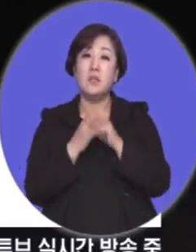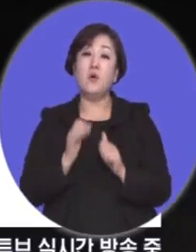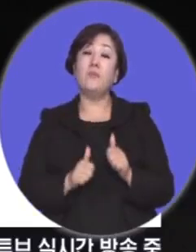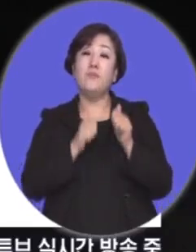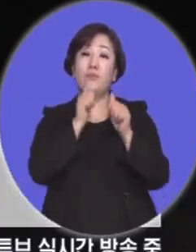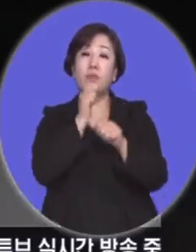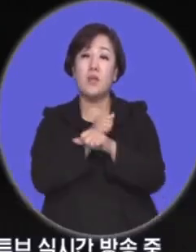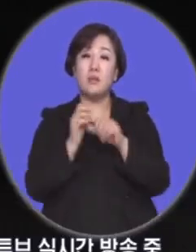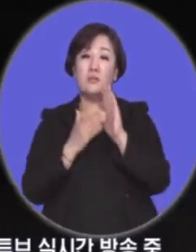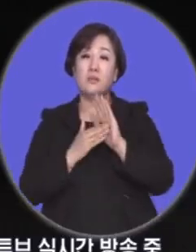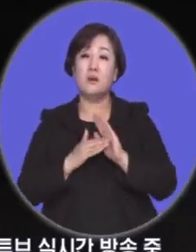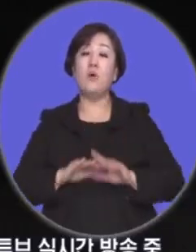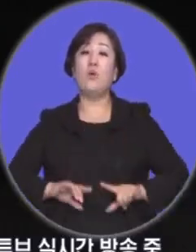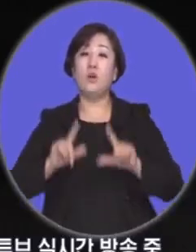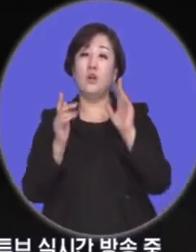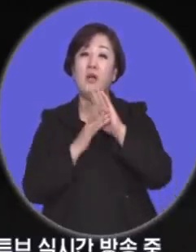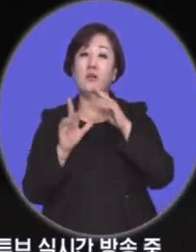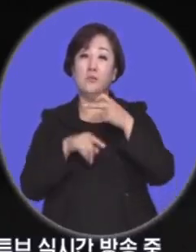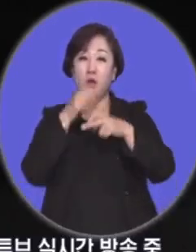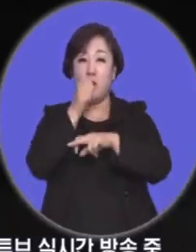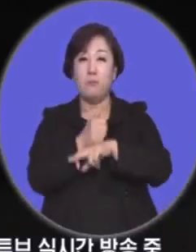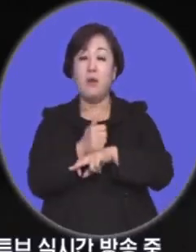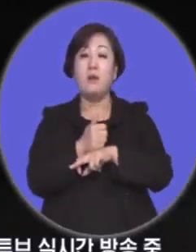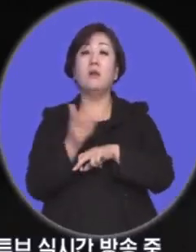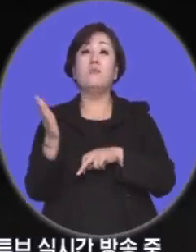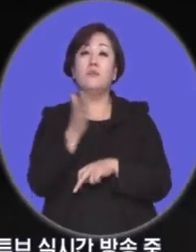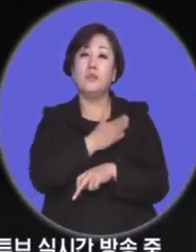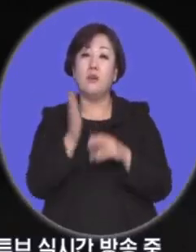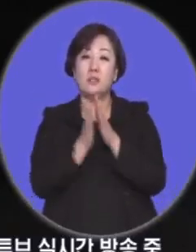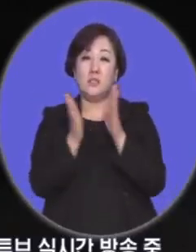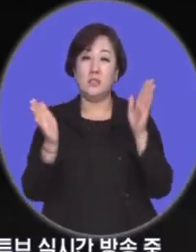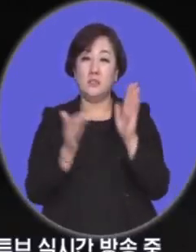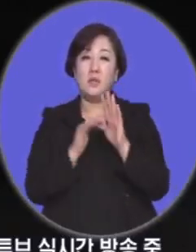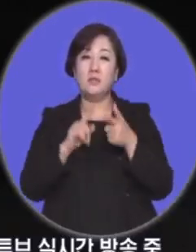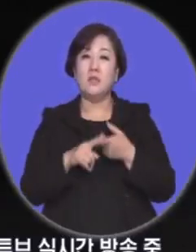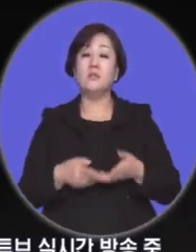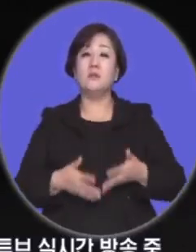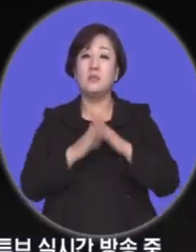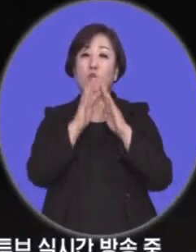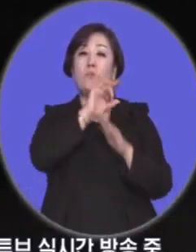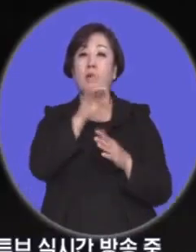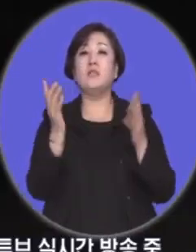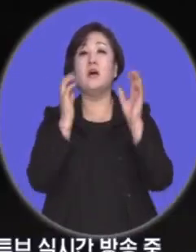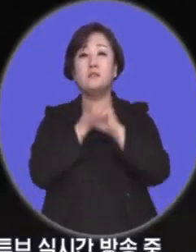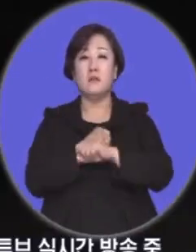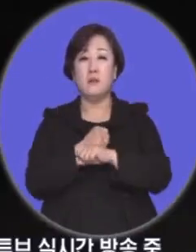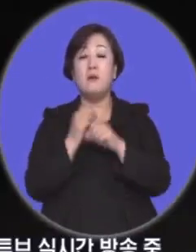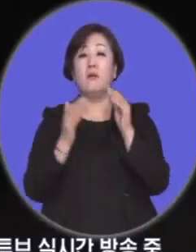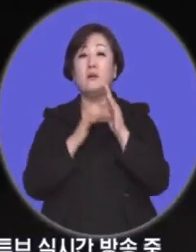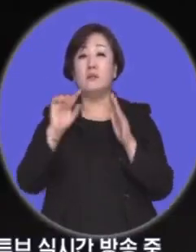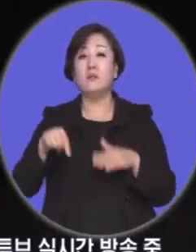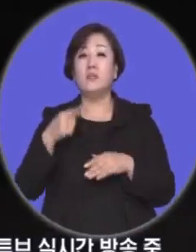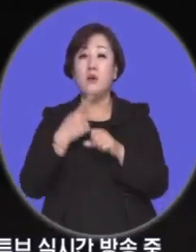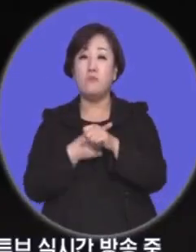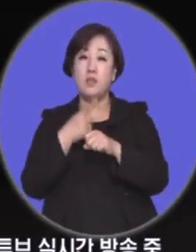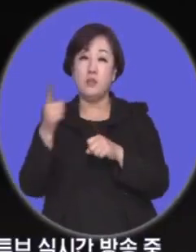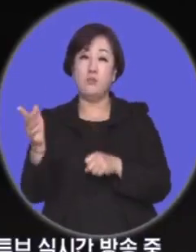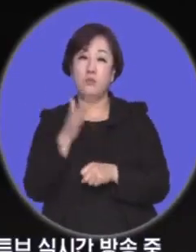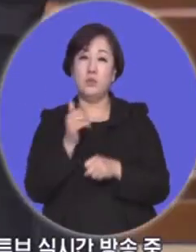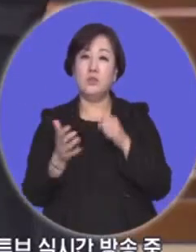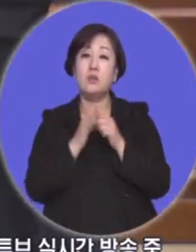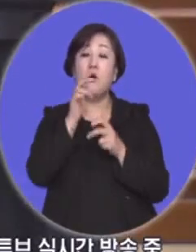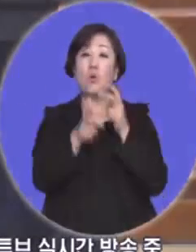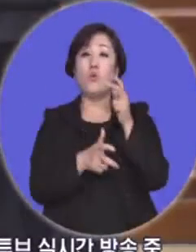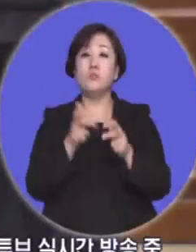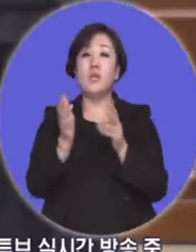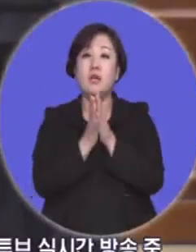따라서 올 연말부터 일단 기존 건물을 철거를 하고 네. 그다음에 내년부터 바로